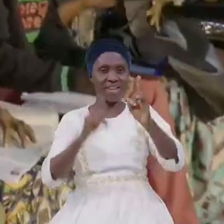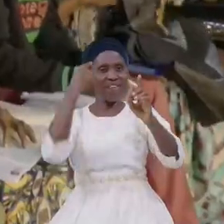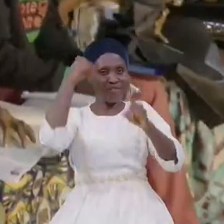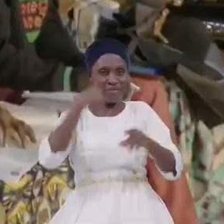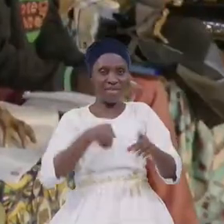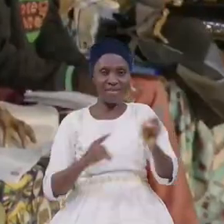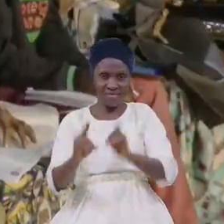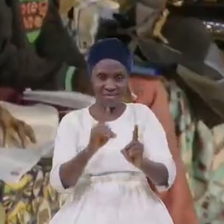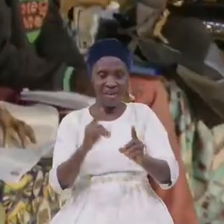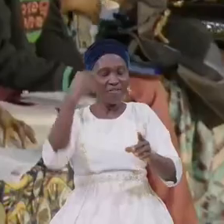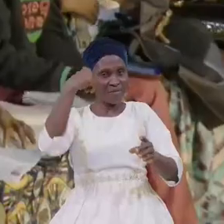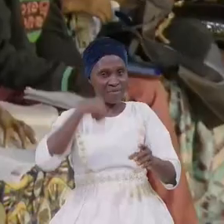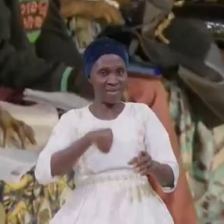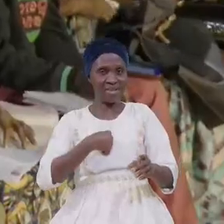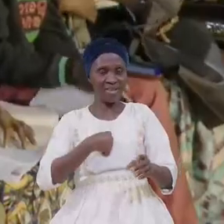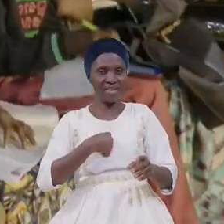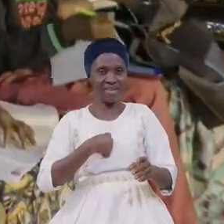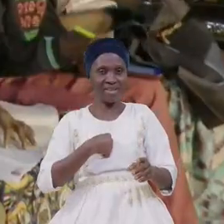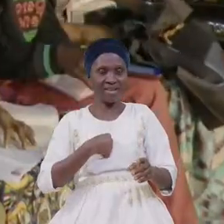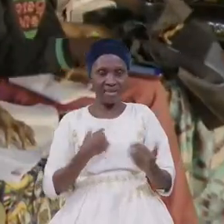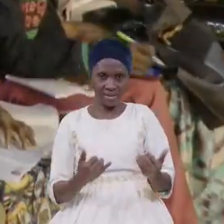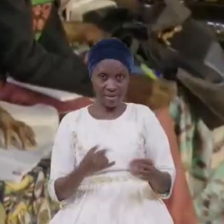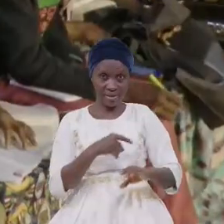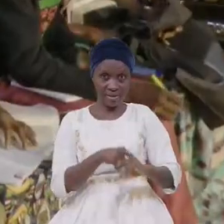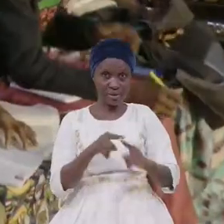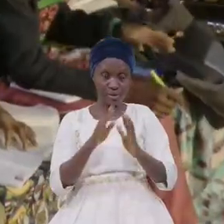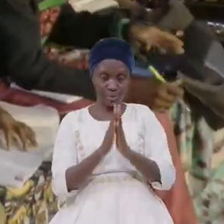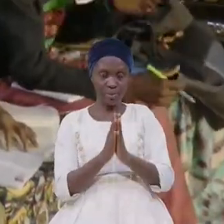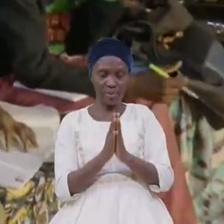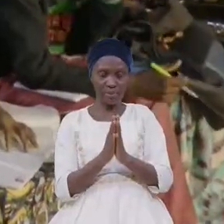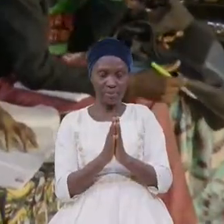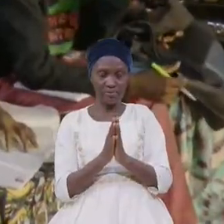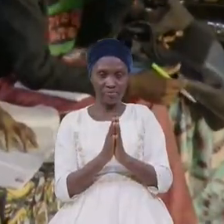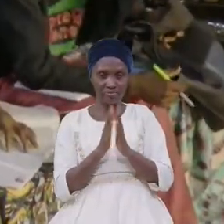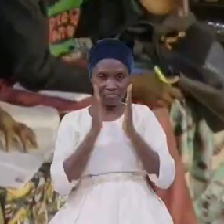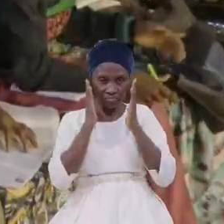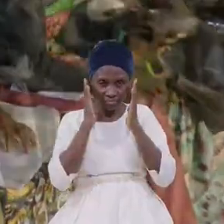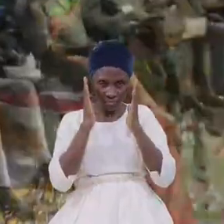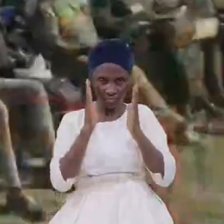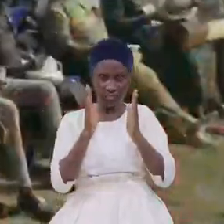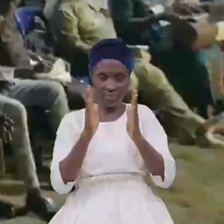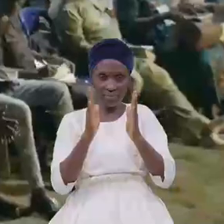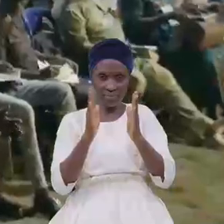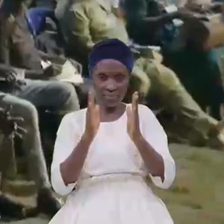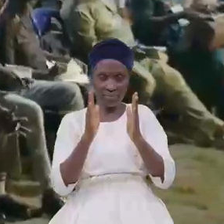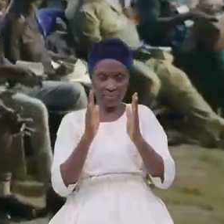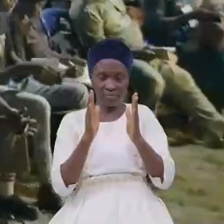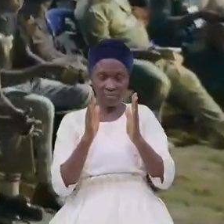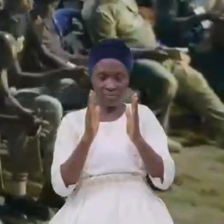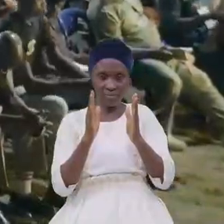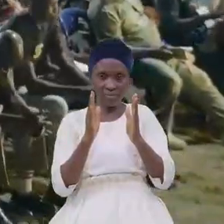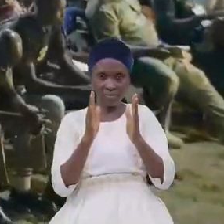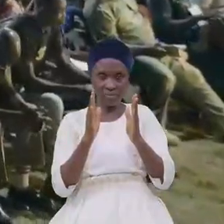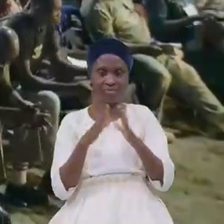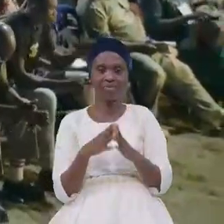Pour moi. Les têtes baissées, les yeux fermés. Nous avons vu ce qui